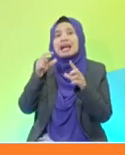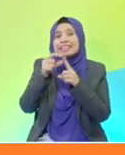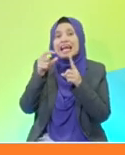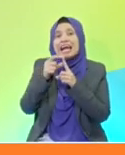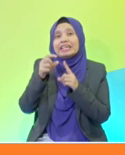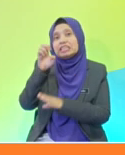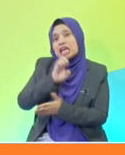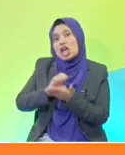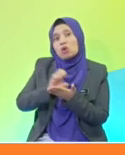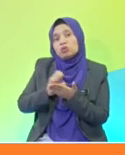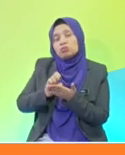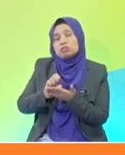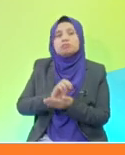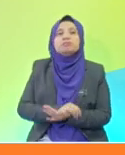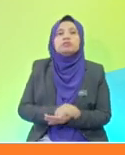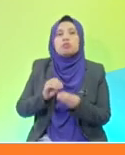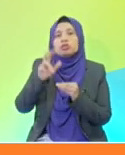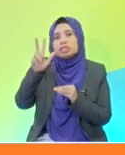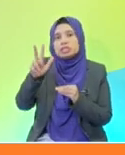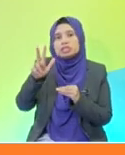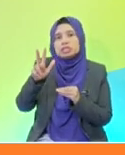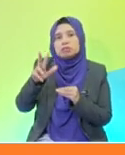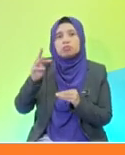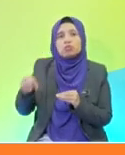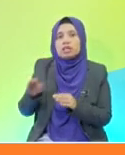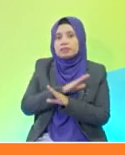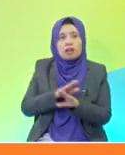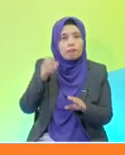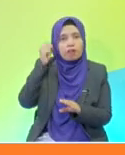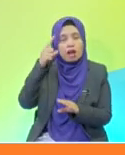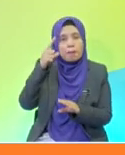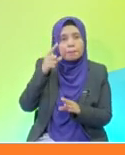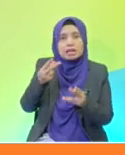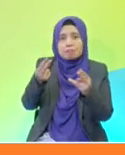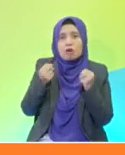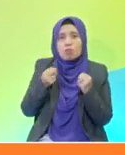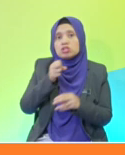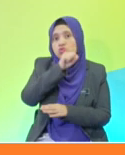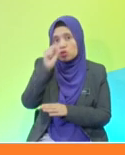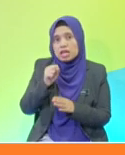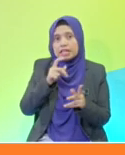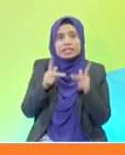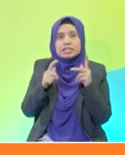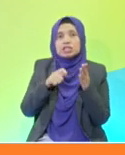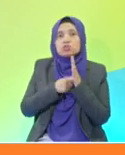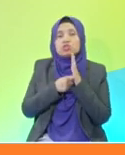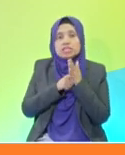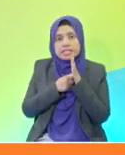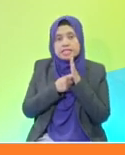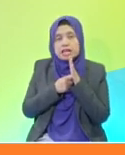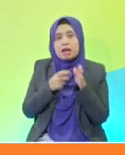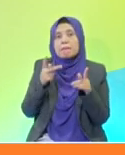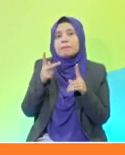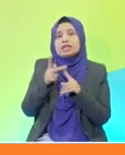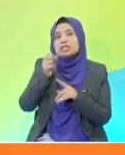atau pemilik Dajjal yang ketiga Calung tidak memahami kehendakalan itu kata kunci ataupun keyword kepada soal